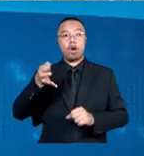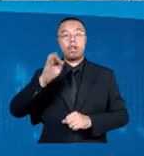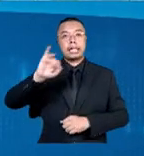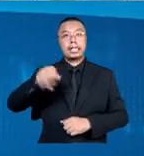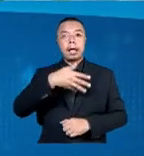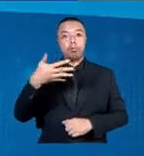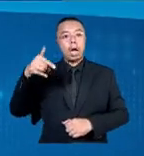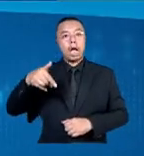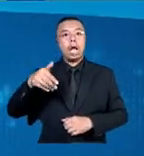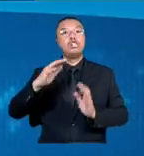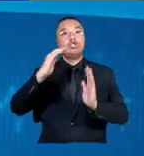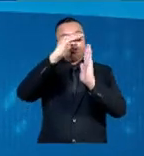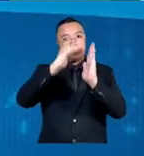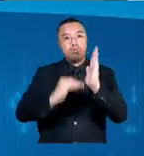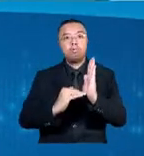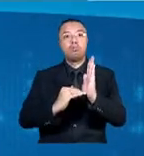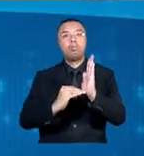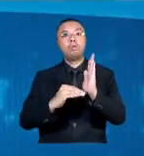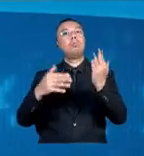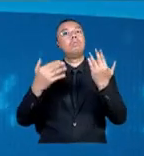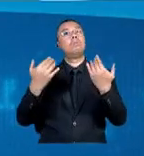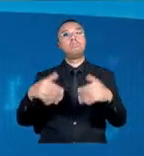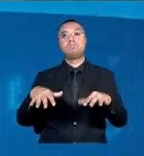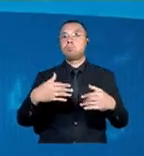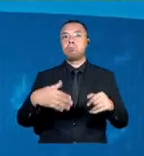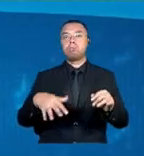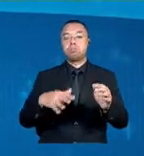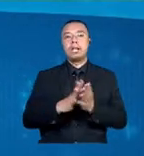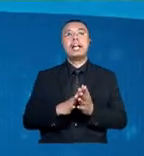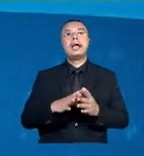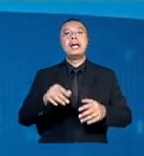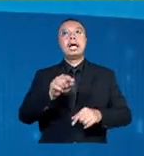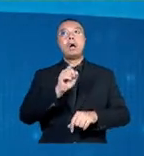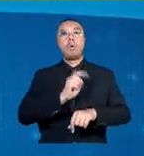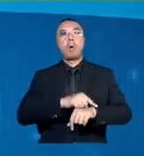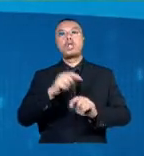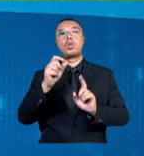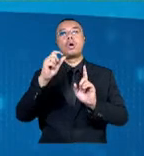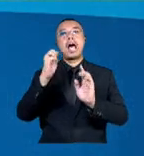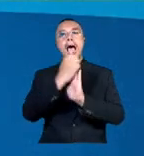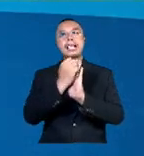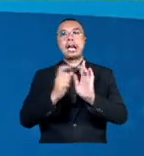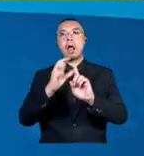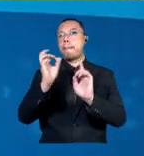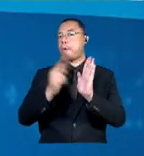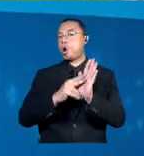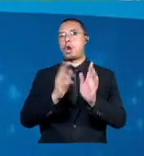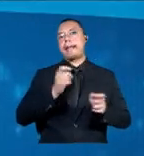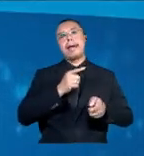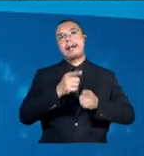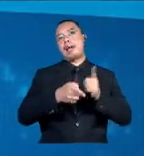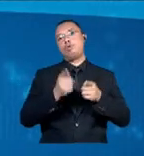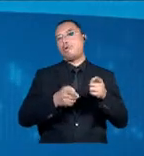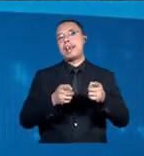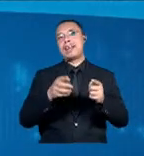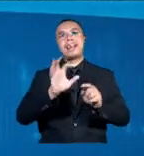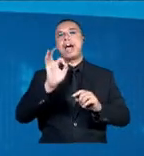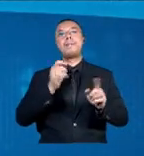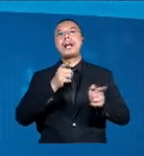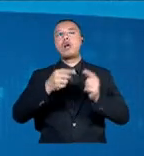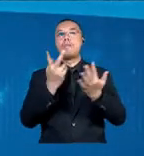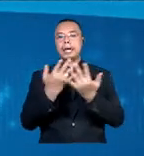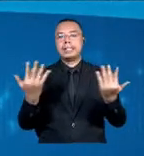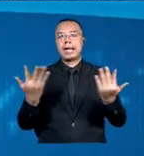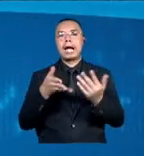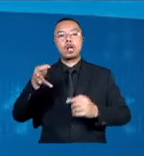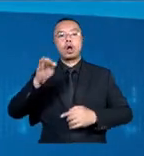Jayapura sangat turun gratis, dan selama pelaksanaan PON tidak mengganggu masyarakat di Kota